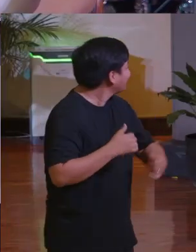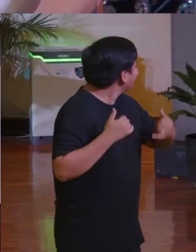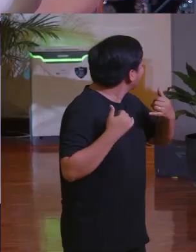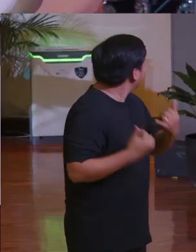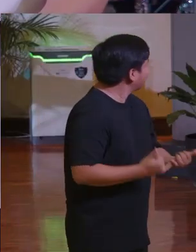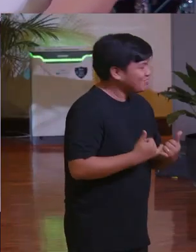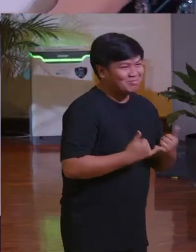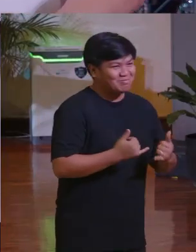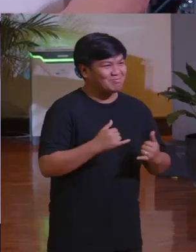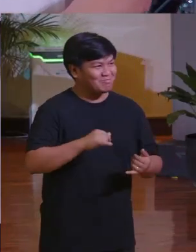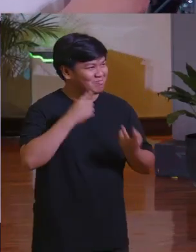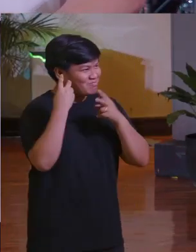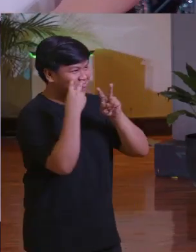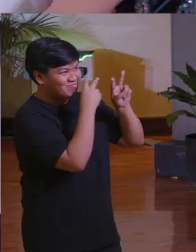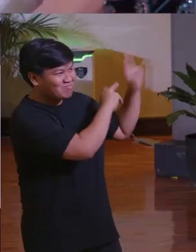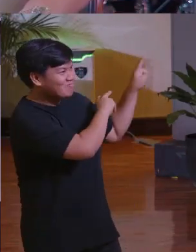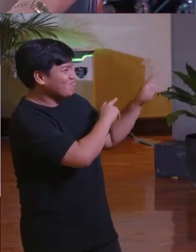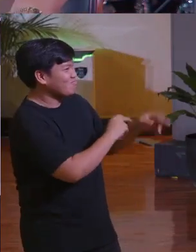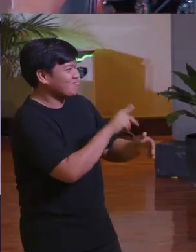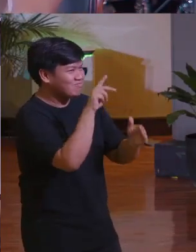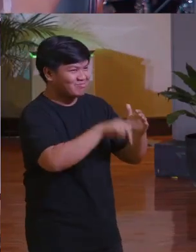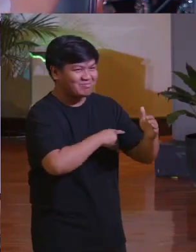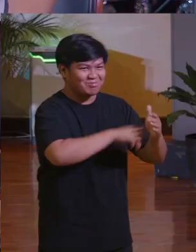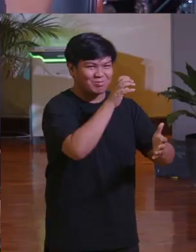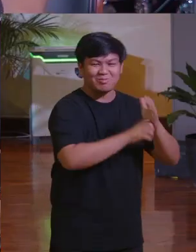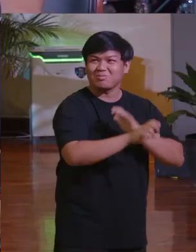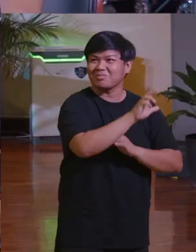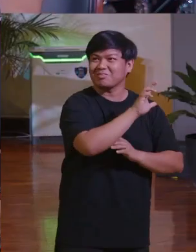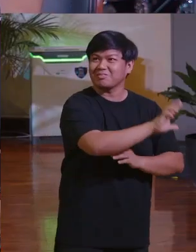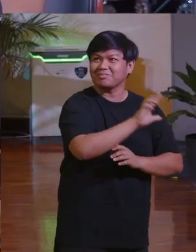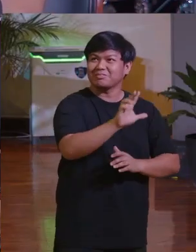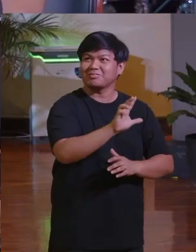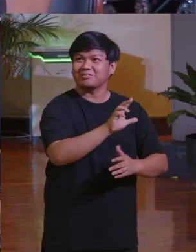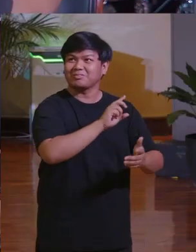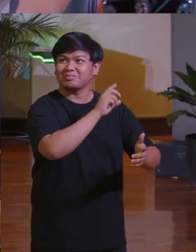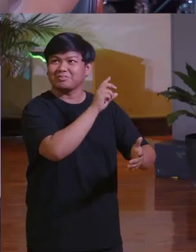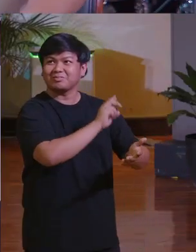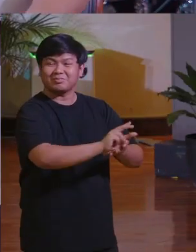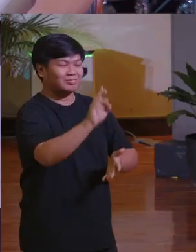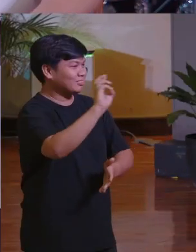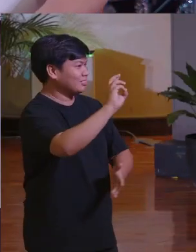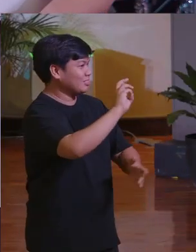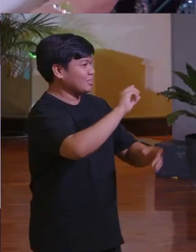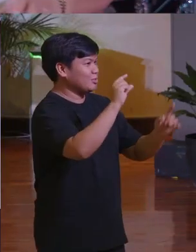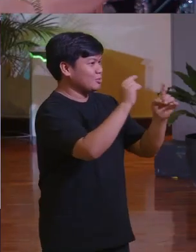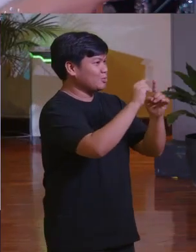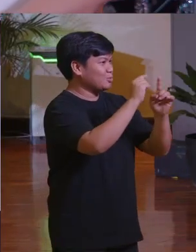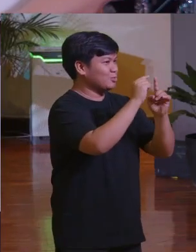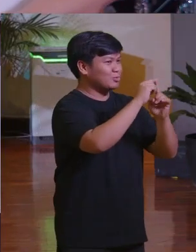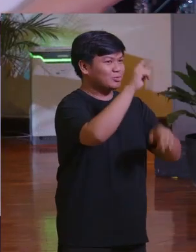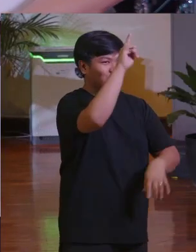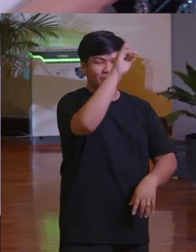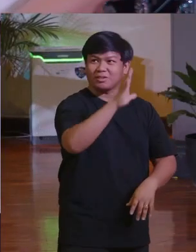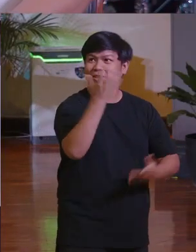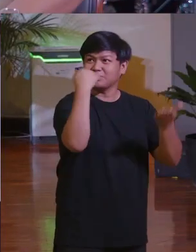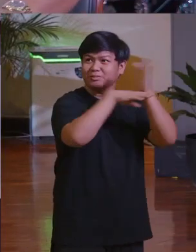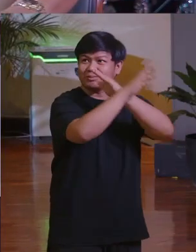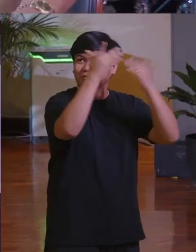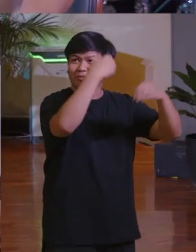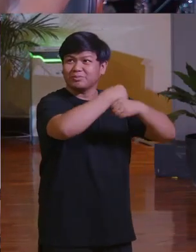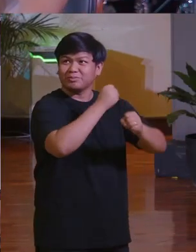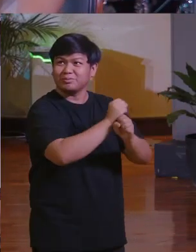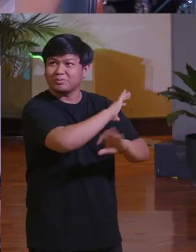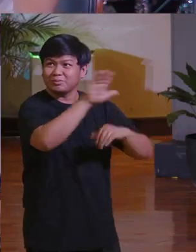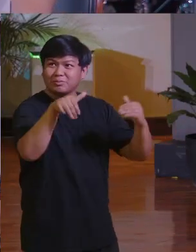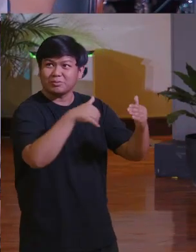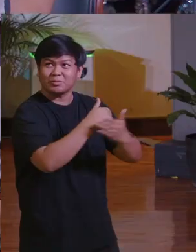Psalm 33:6, by the word of the Lord the heavens were made, and by the breath of His mouth